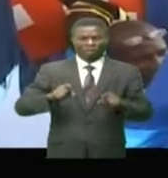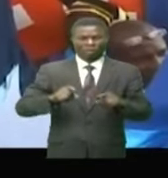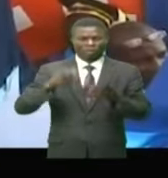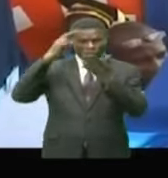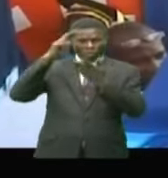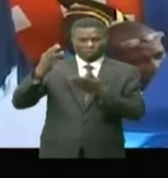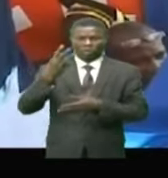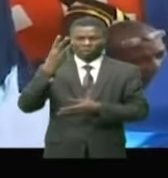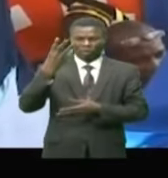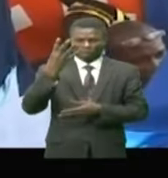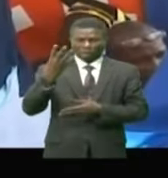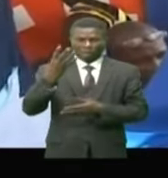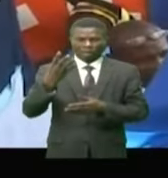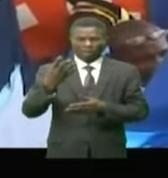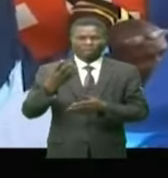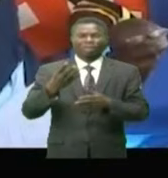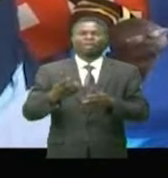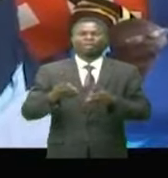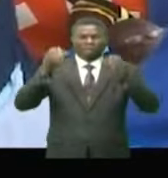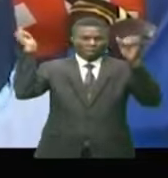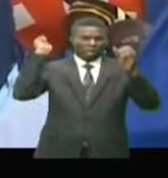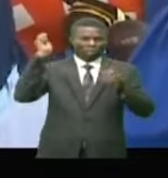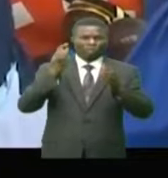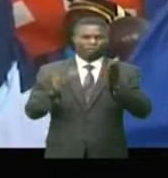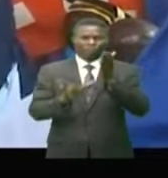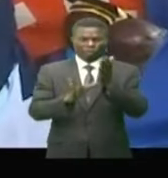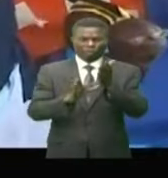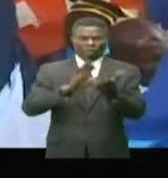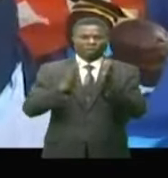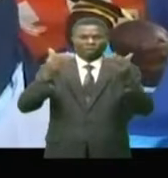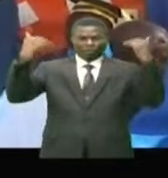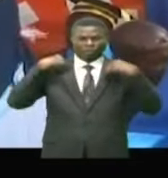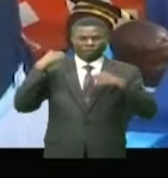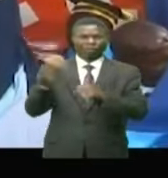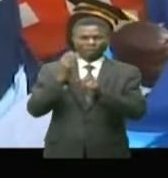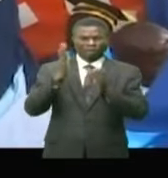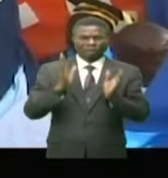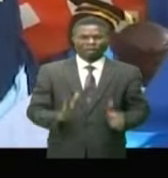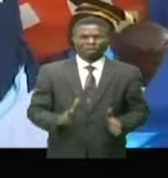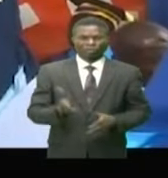4 assistants ont été promis au grade de chef de travaux.